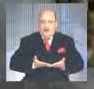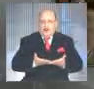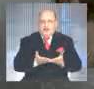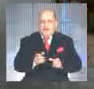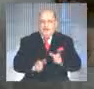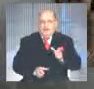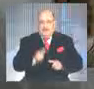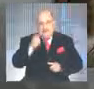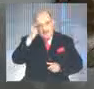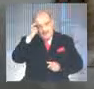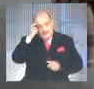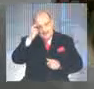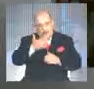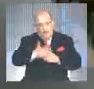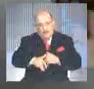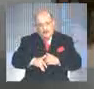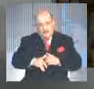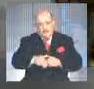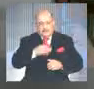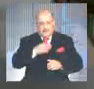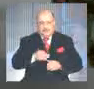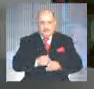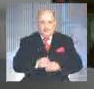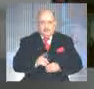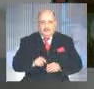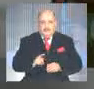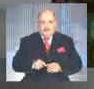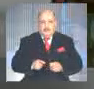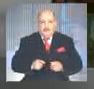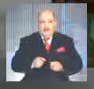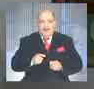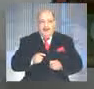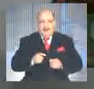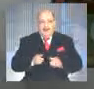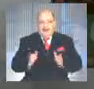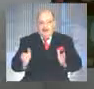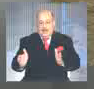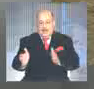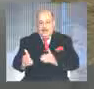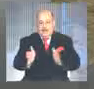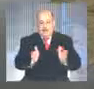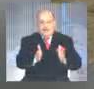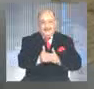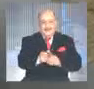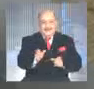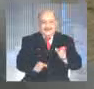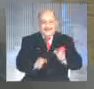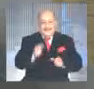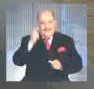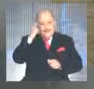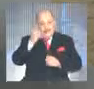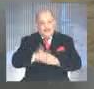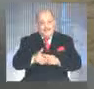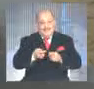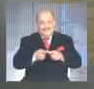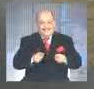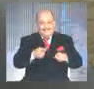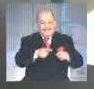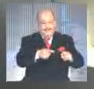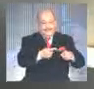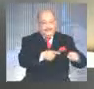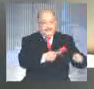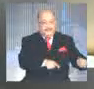وواجباته وكي يغلط ولا حاجة يجي ريتاري يستأذن يقول راني عندي ظروف عائلية قناعة وإرادة وتأطير من